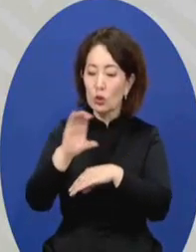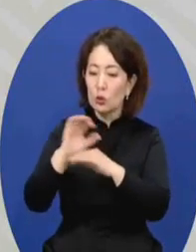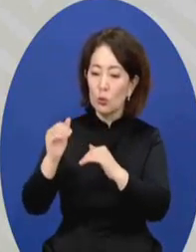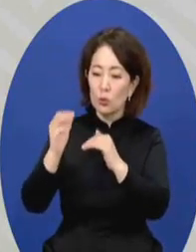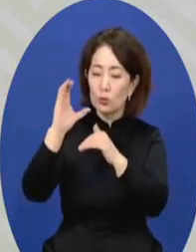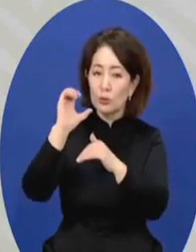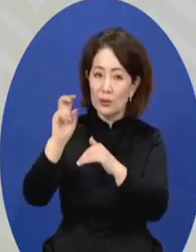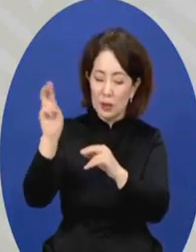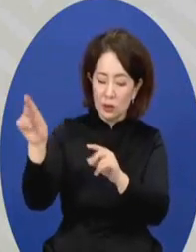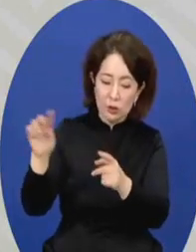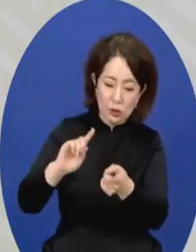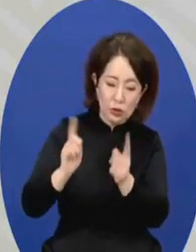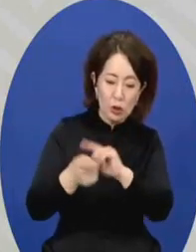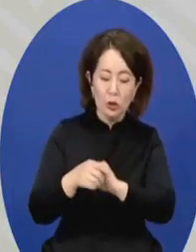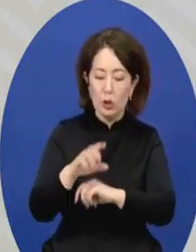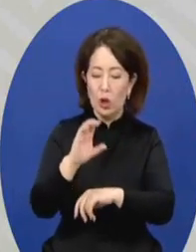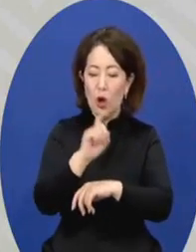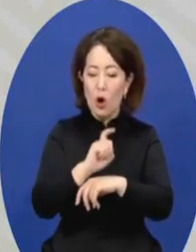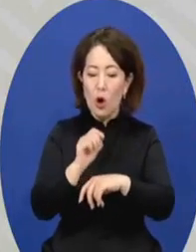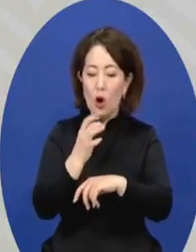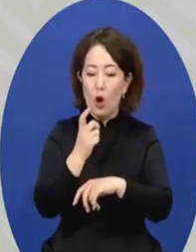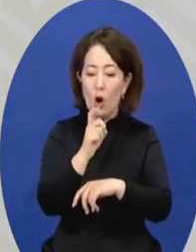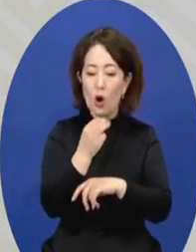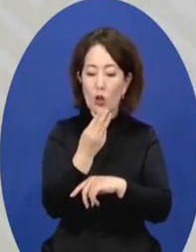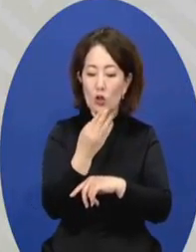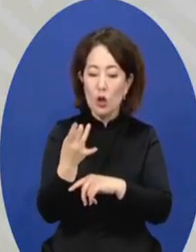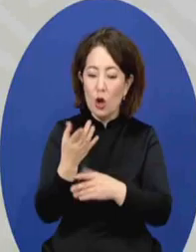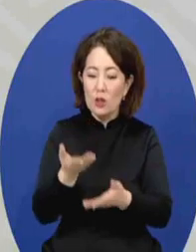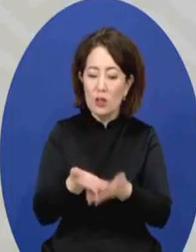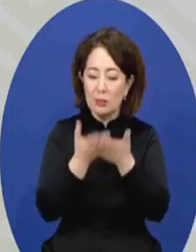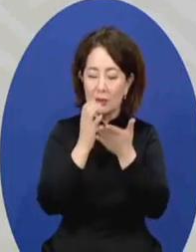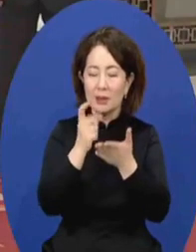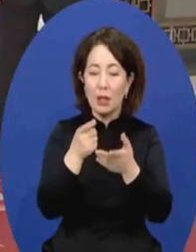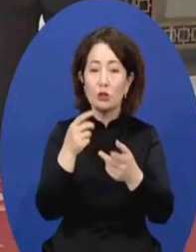одоо хоршоог дэмжих сан болгож өөрчлөн зохион байгуулахаар